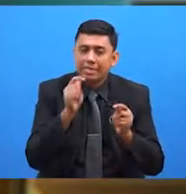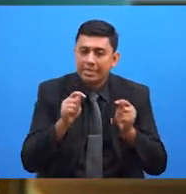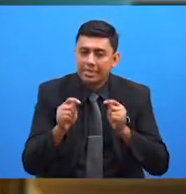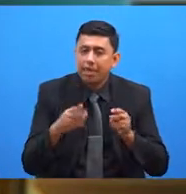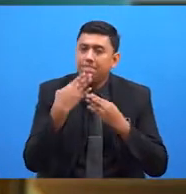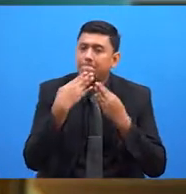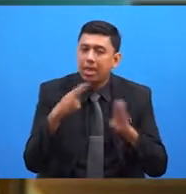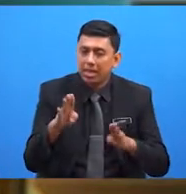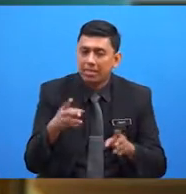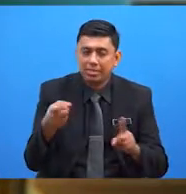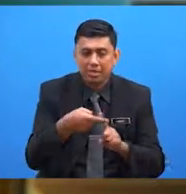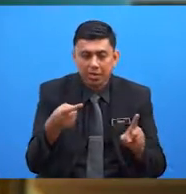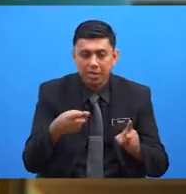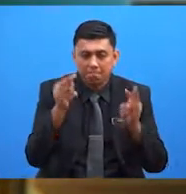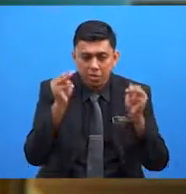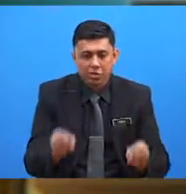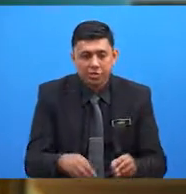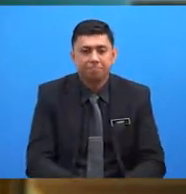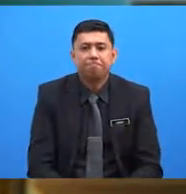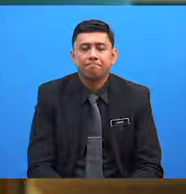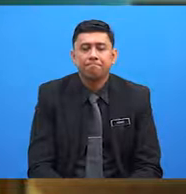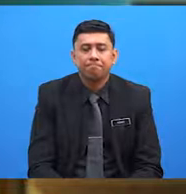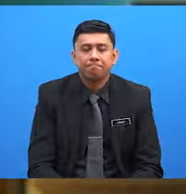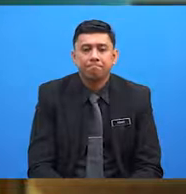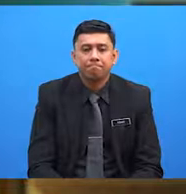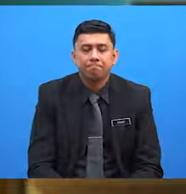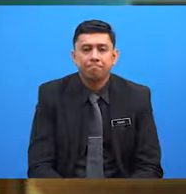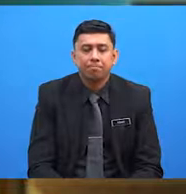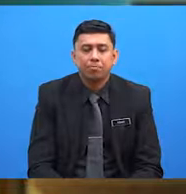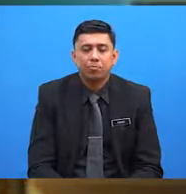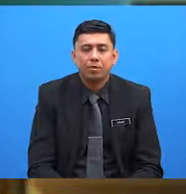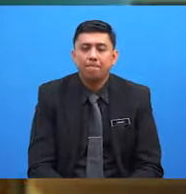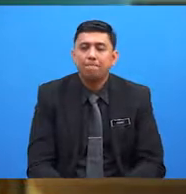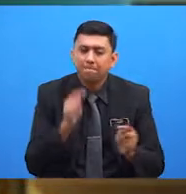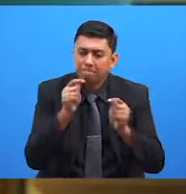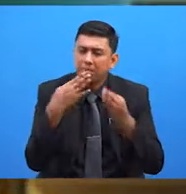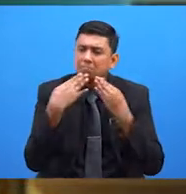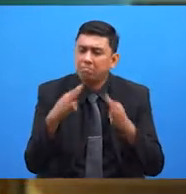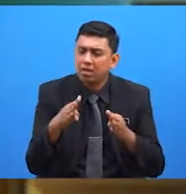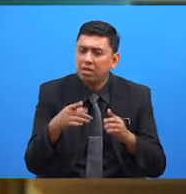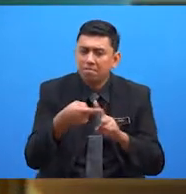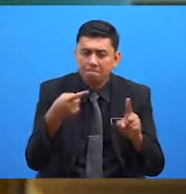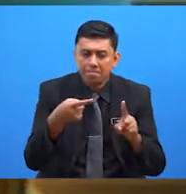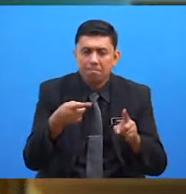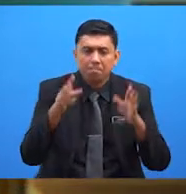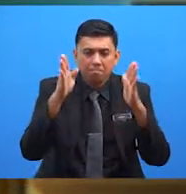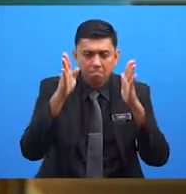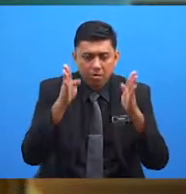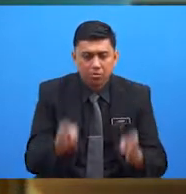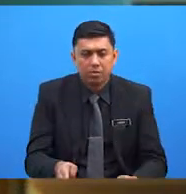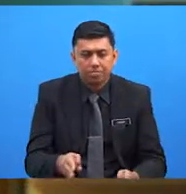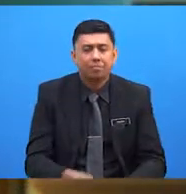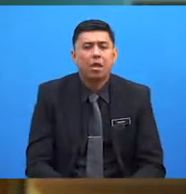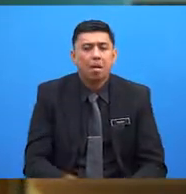Pengguna memberikan respon kepada komputer. Respon daripada pengguna adalah seperti